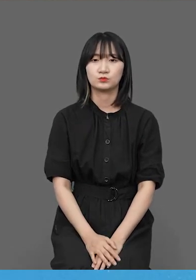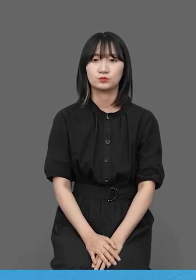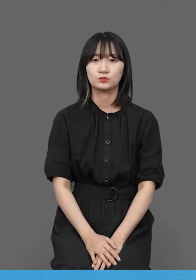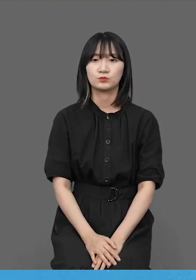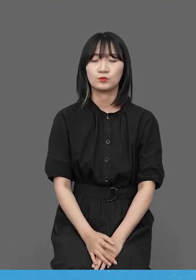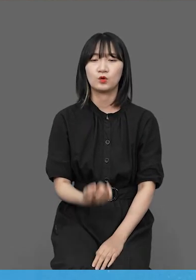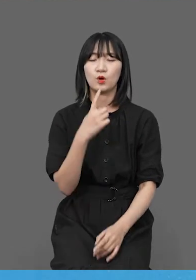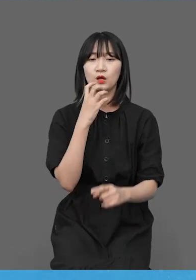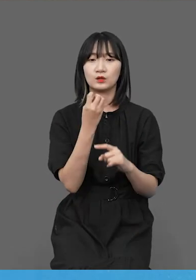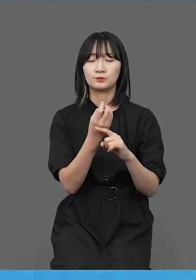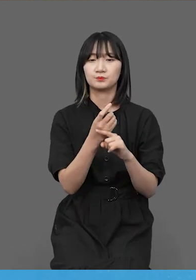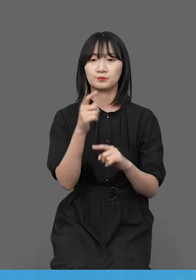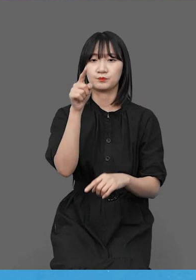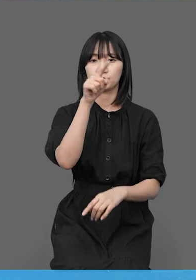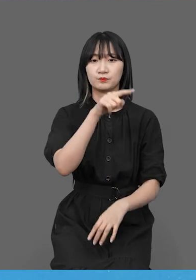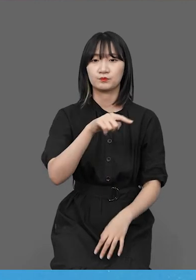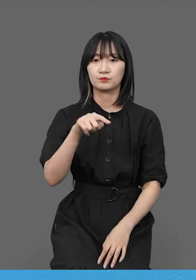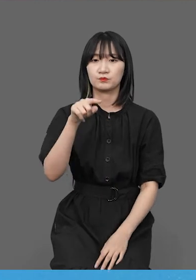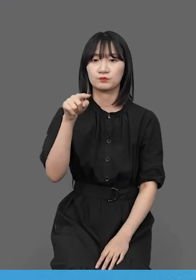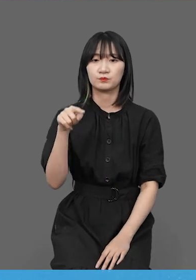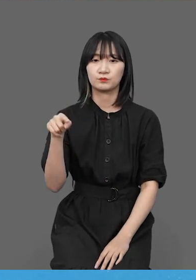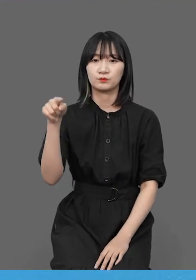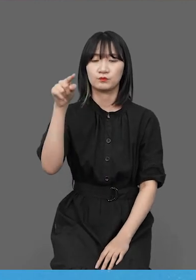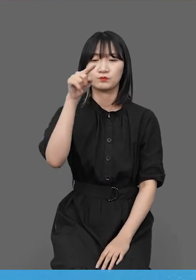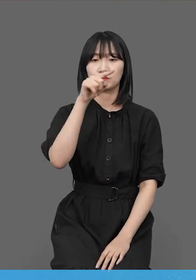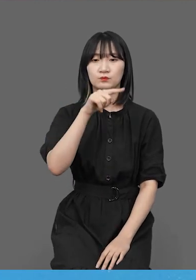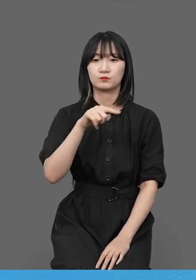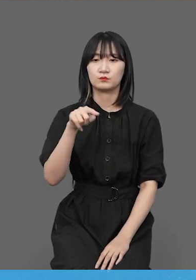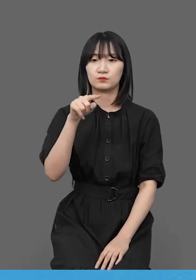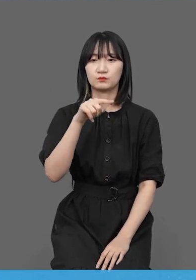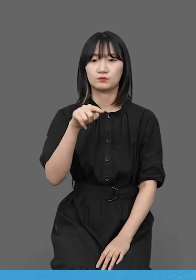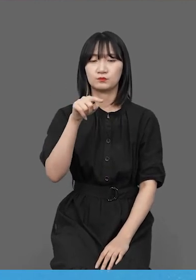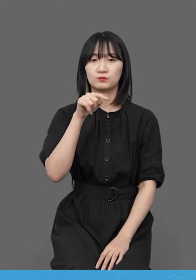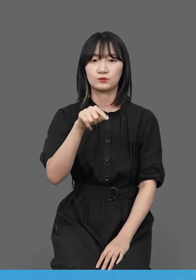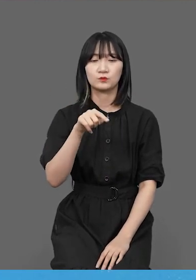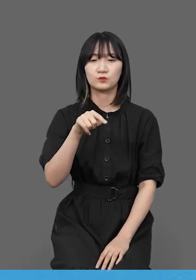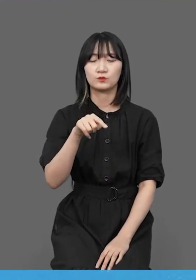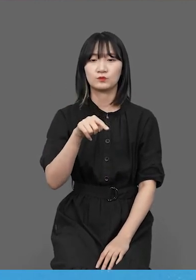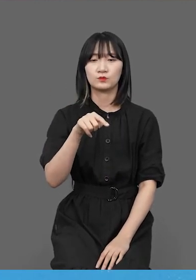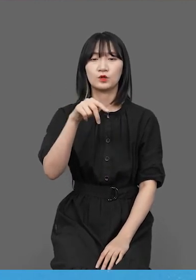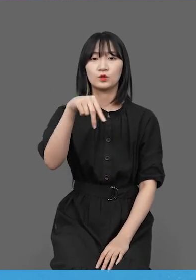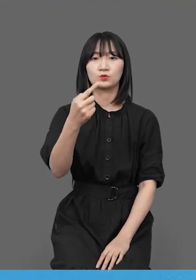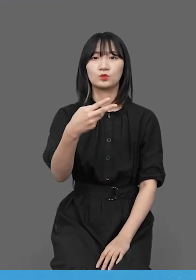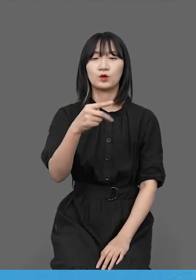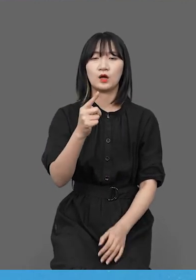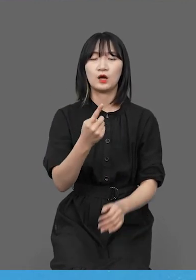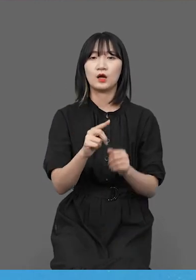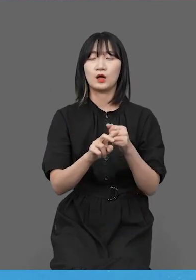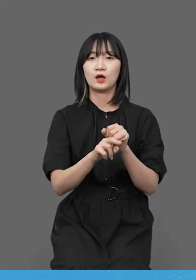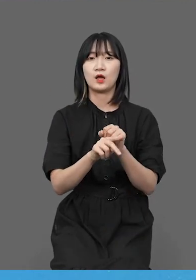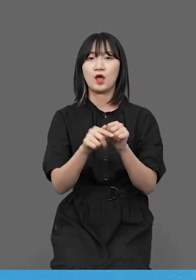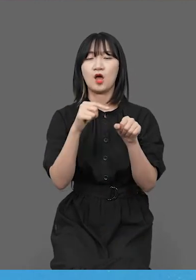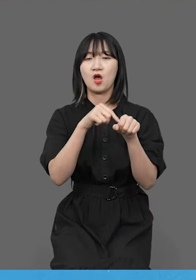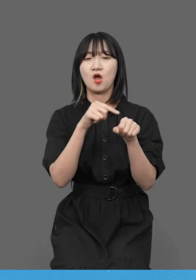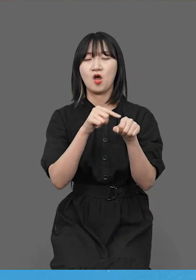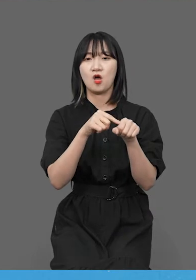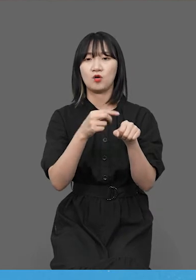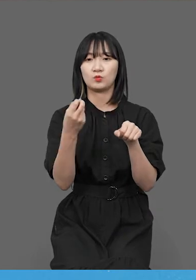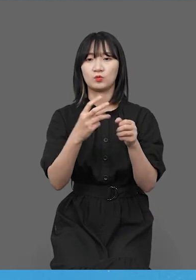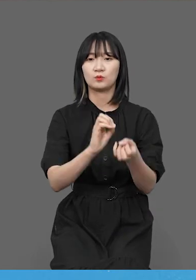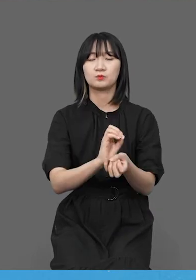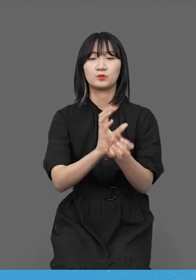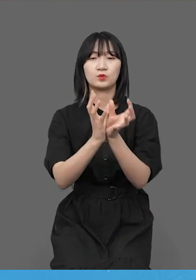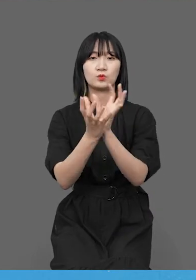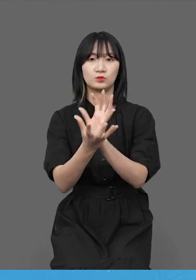또는 황금 나선, 골든 스파이럴 이런 구조들이 우리 소라 껍질이라든지요. 또 뭐